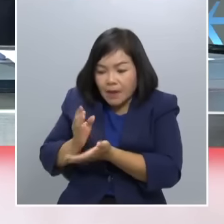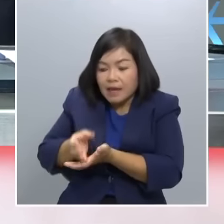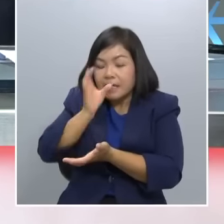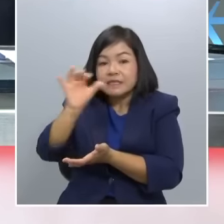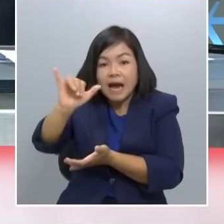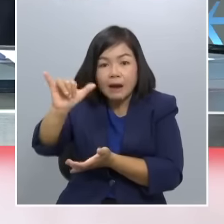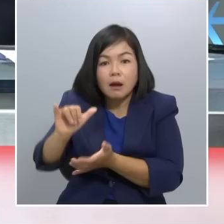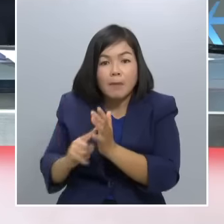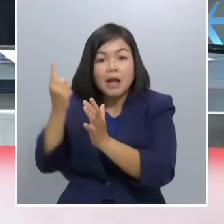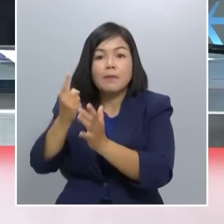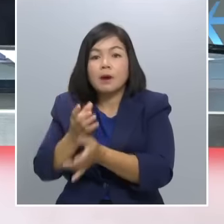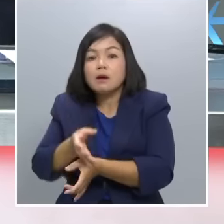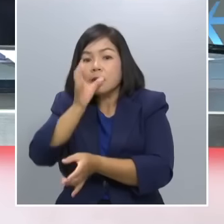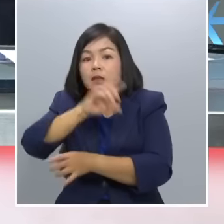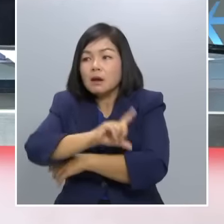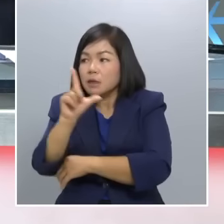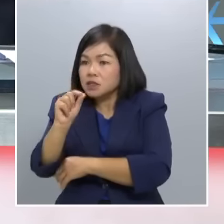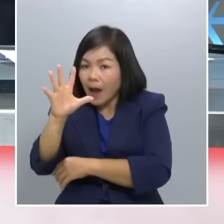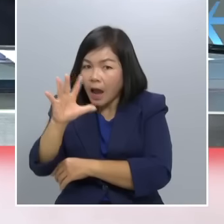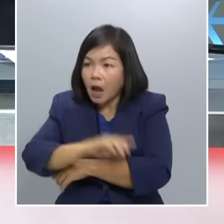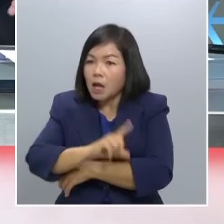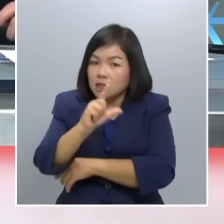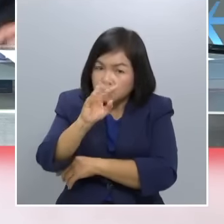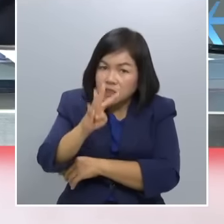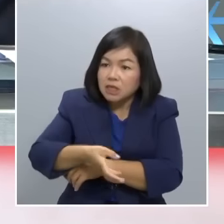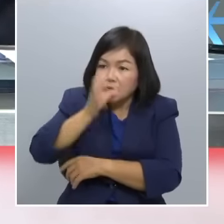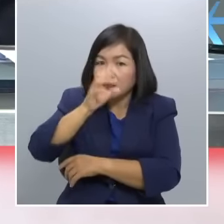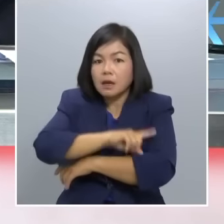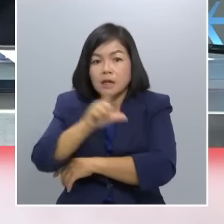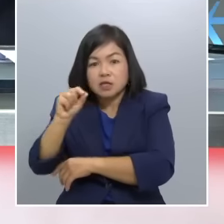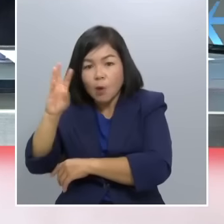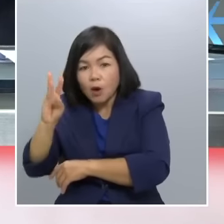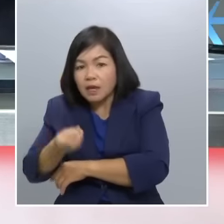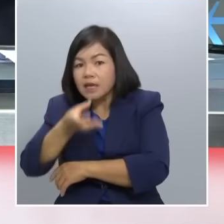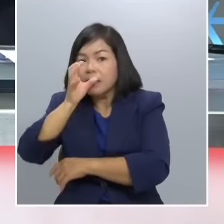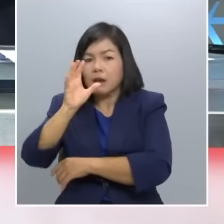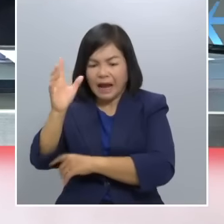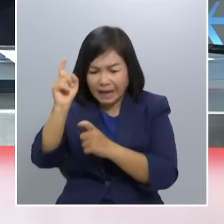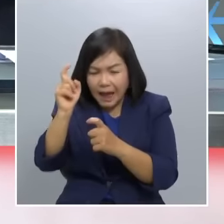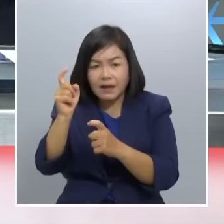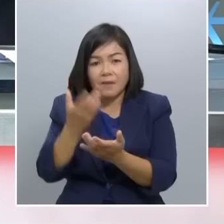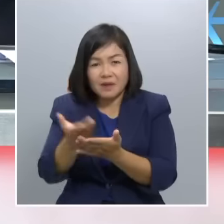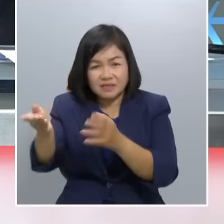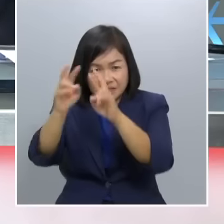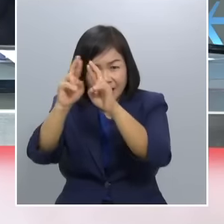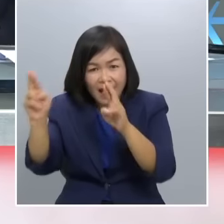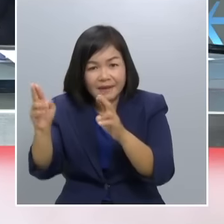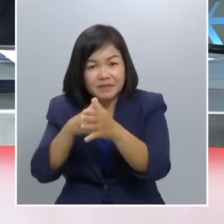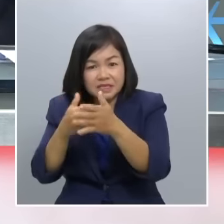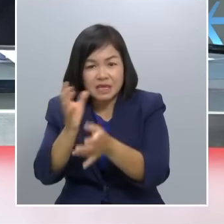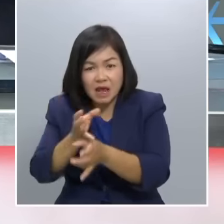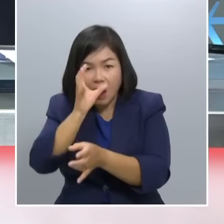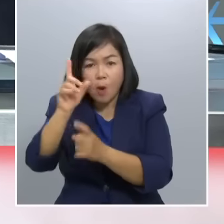25บางคนมากิน 24 26ก็มีอืออันตรายนะครับค่ะอ้าหาไม่เจอ